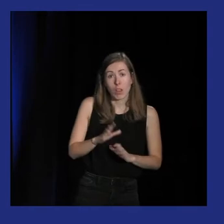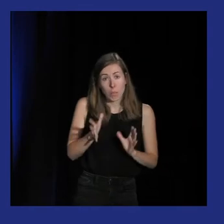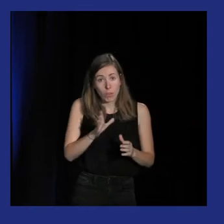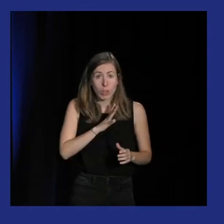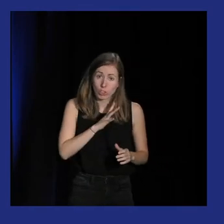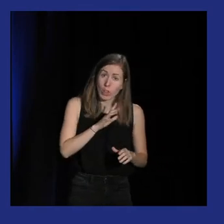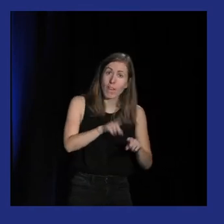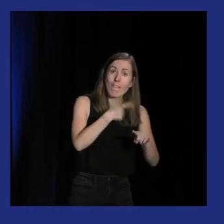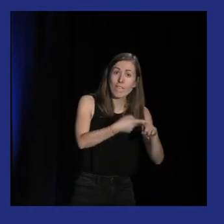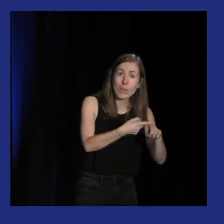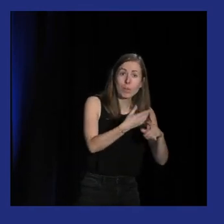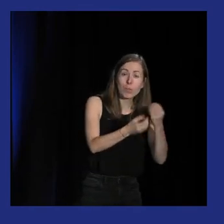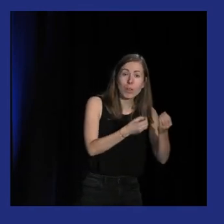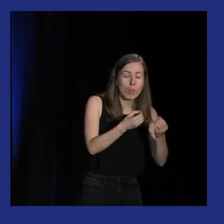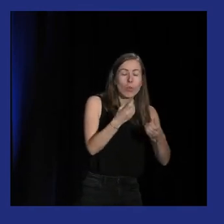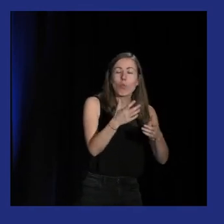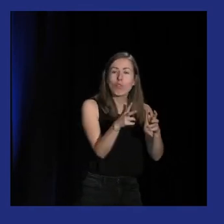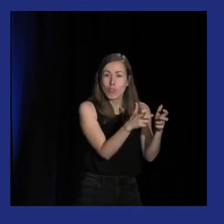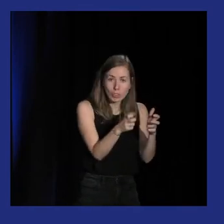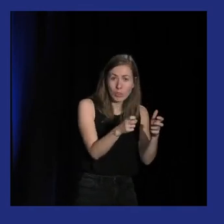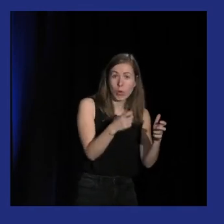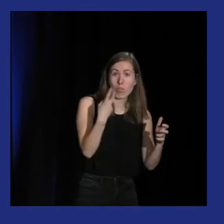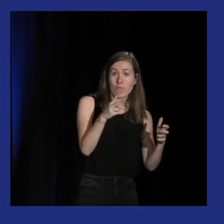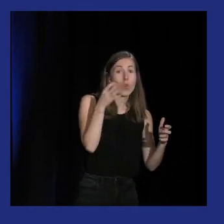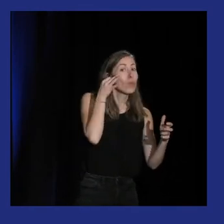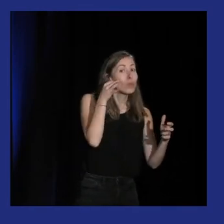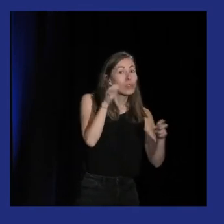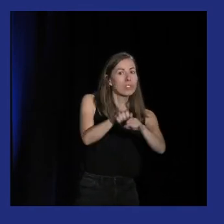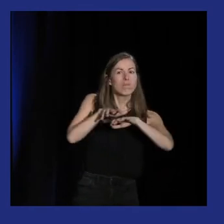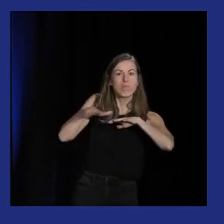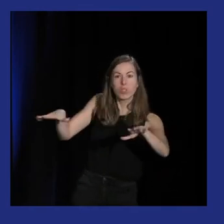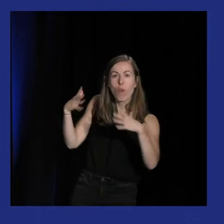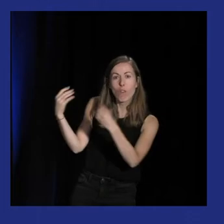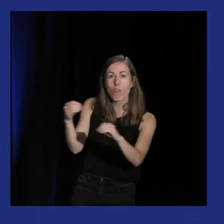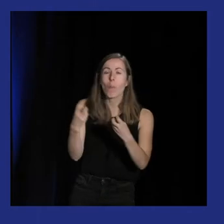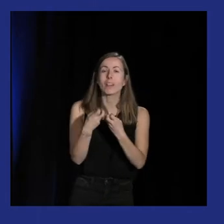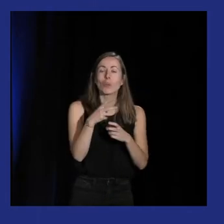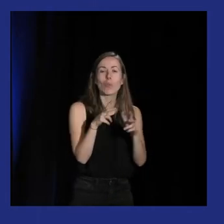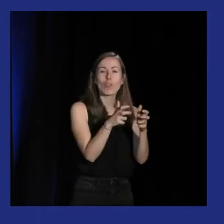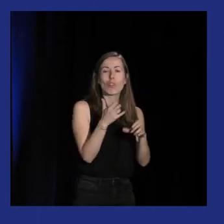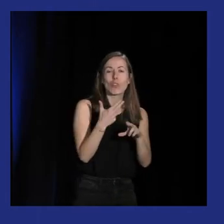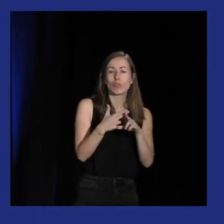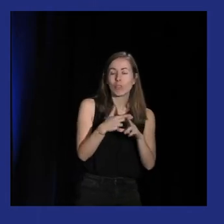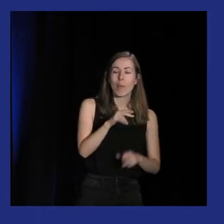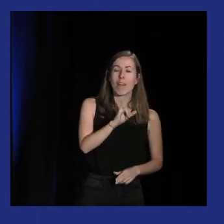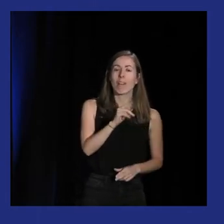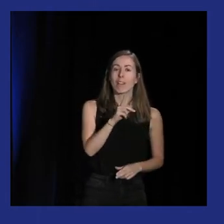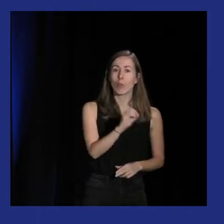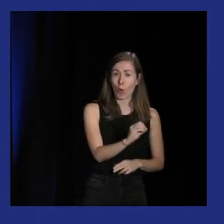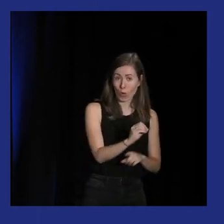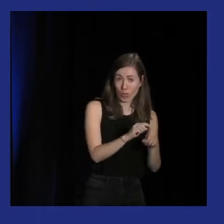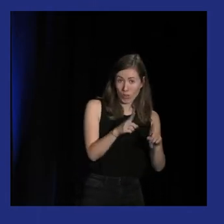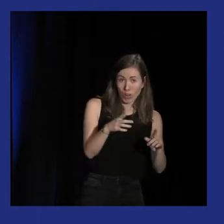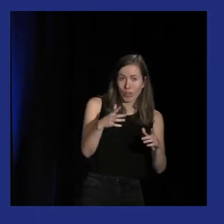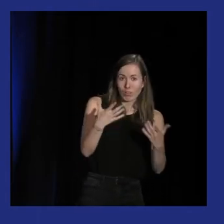se vendre plus que les jeux eux-mêmes enfin moi j'ai une anecdote on la connaît un peu pour certains on la connaît bien c'est le jeu ICO qui au Japon la bande originale c'est mieux vendue que